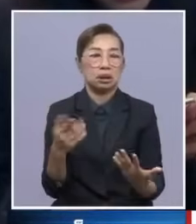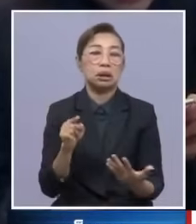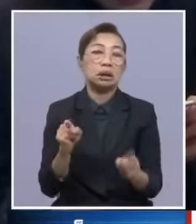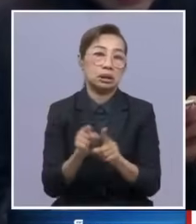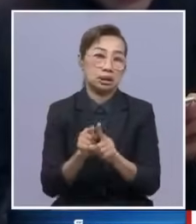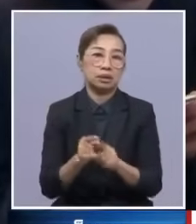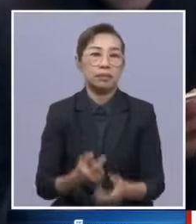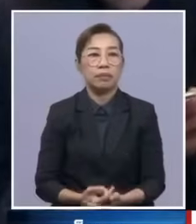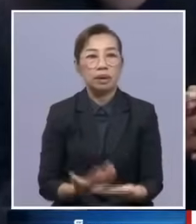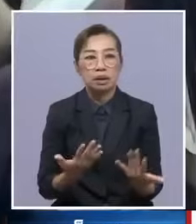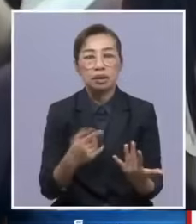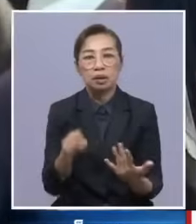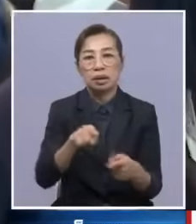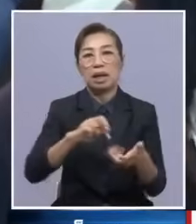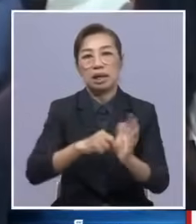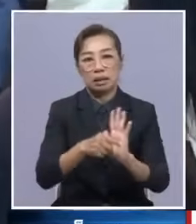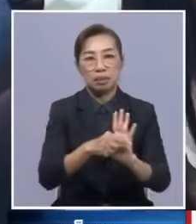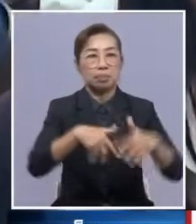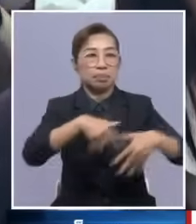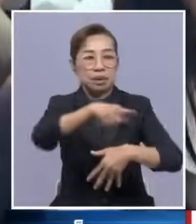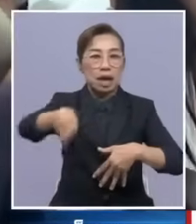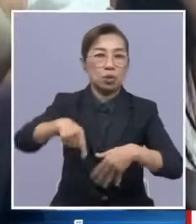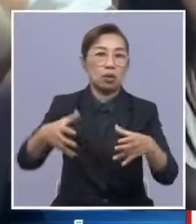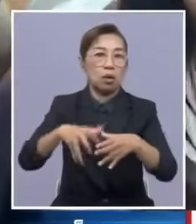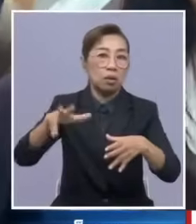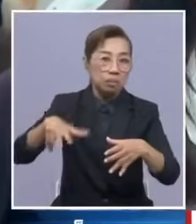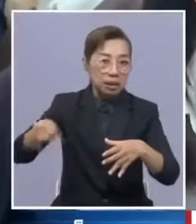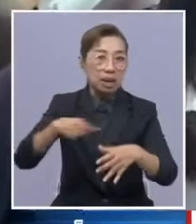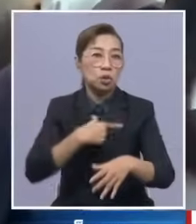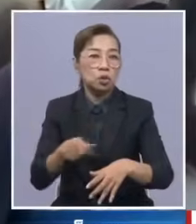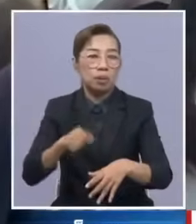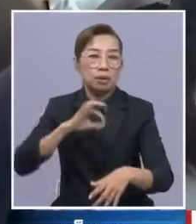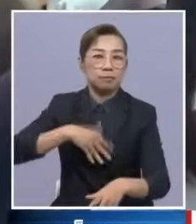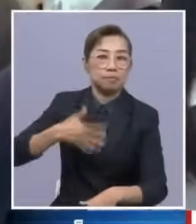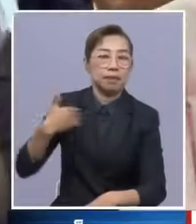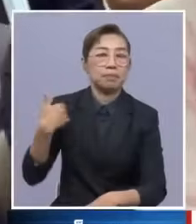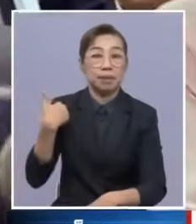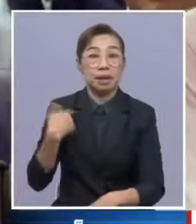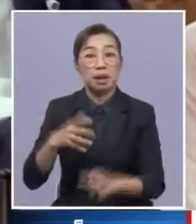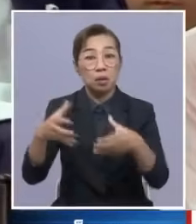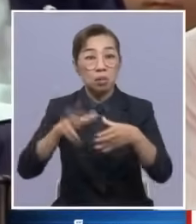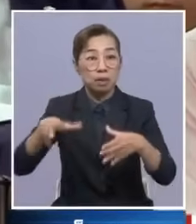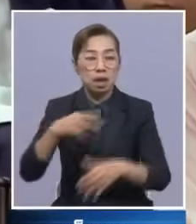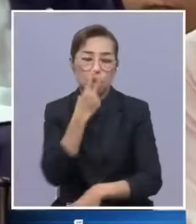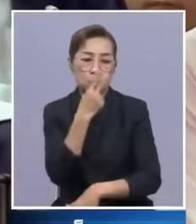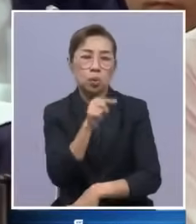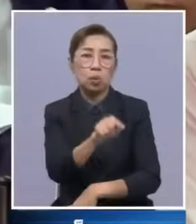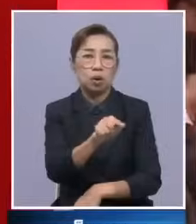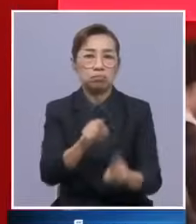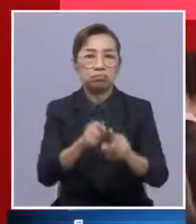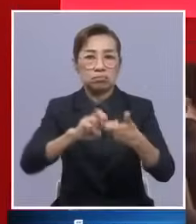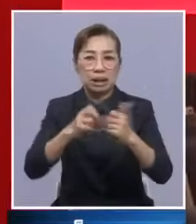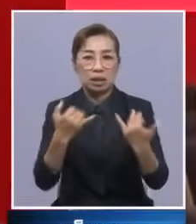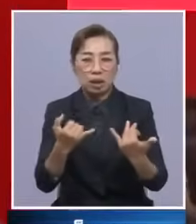ที่เป็นนั่งร้านให้จนสะเทือนฐานเสียงของตัวเองแล้วก็ฐานเสียงคนรุ่นใหม่ด้วย ในมุมของเพื่อไทยเนี่ยมองว่าในวิกฤตแ